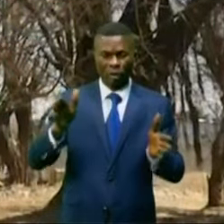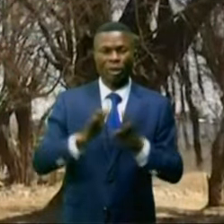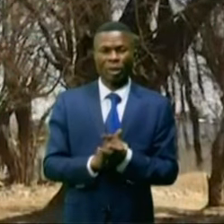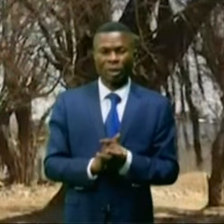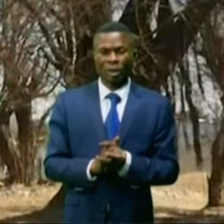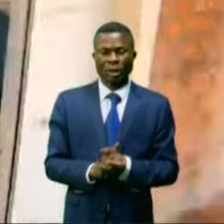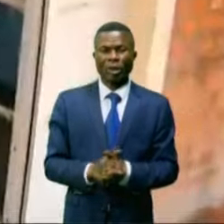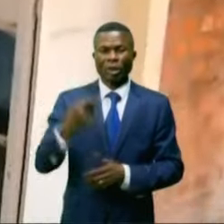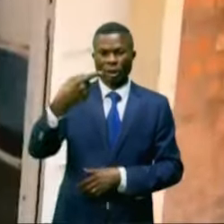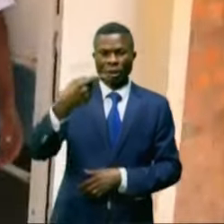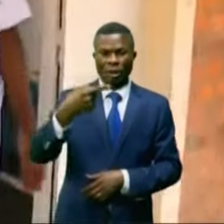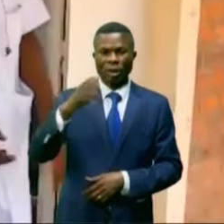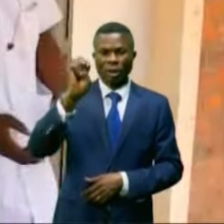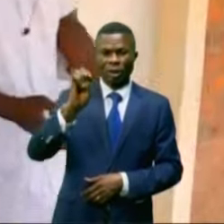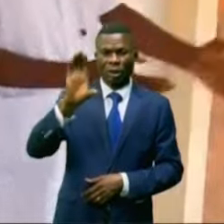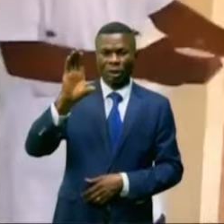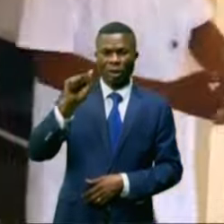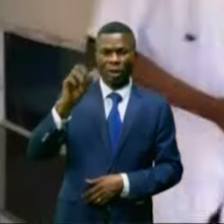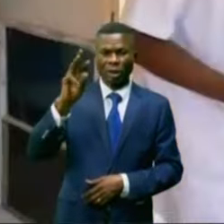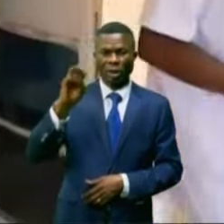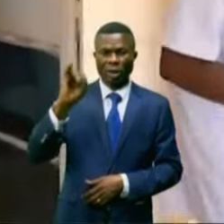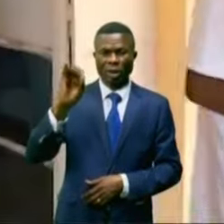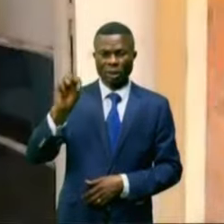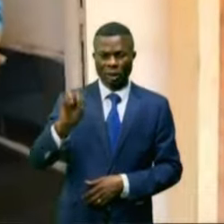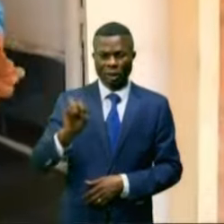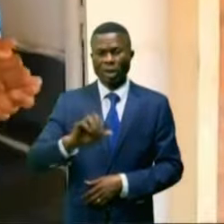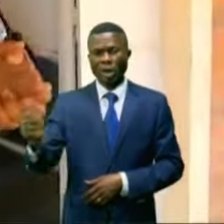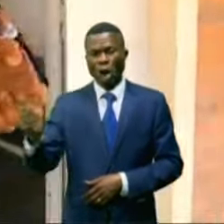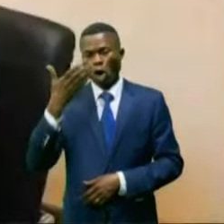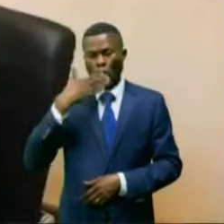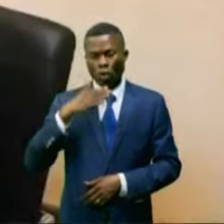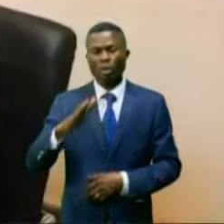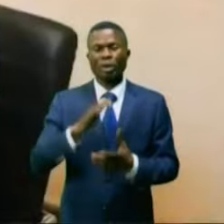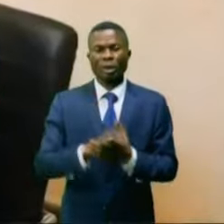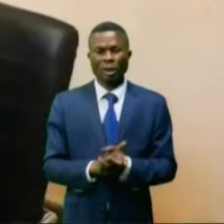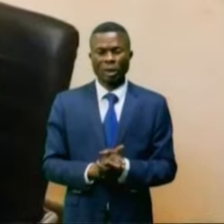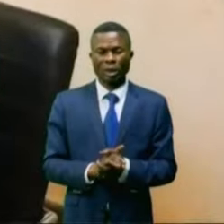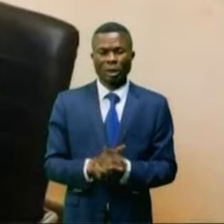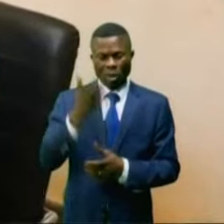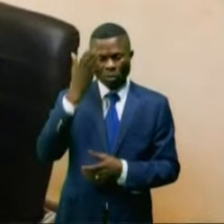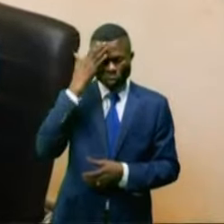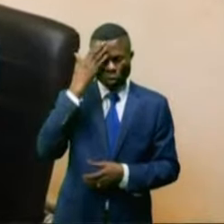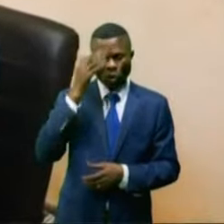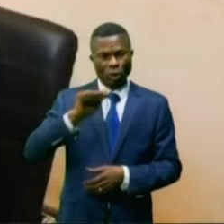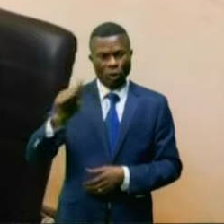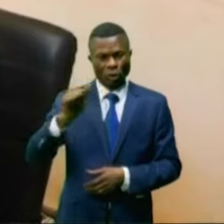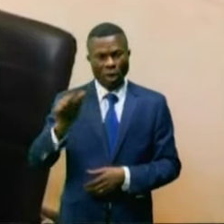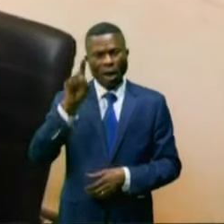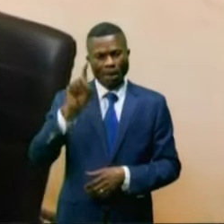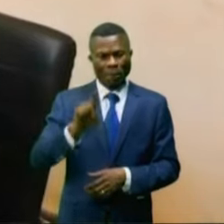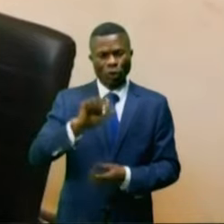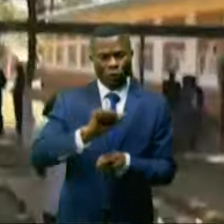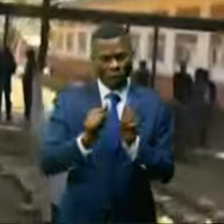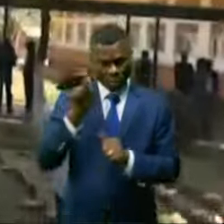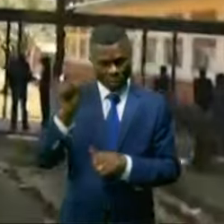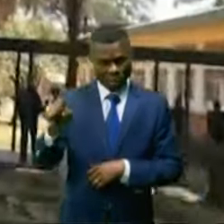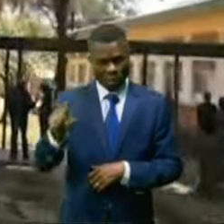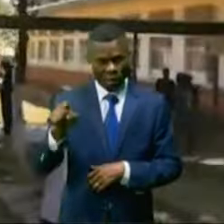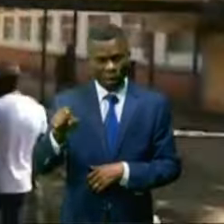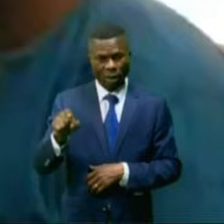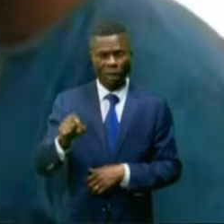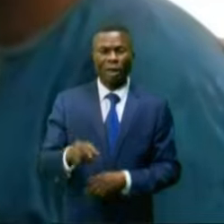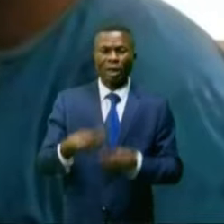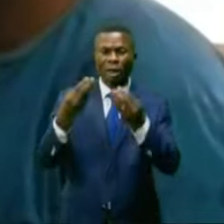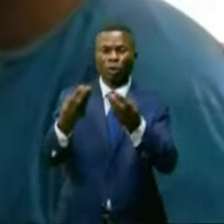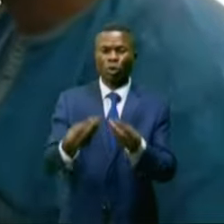la GKMIN, ainsi que d'autres formations sanitaires pour se rendre compte des besoins qui se présentent et y apporter